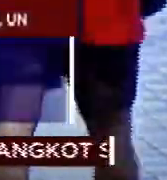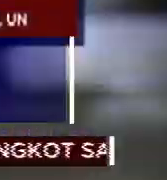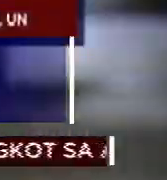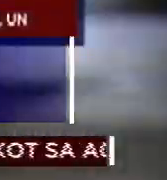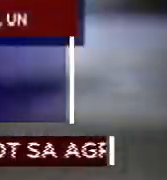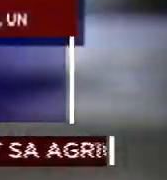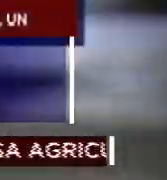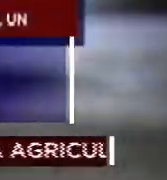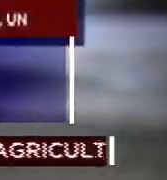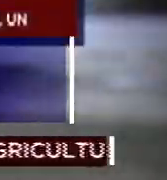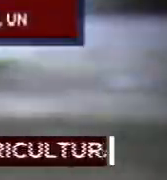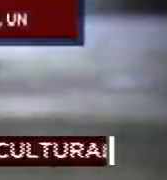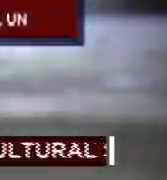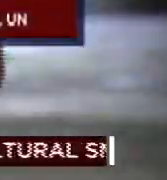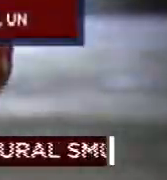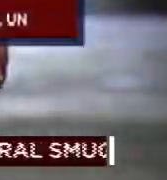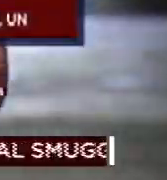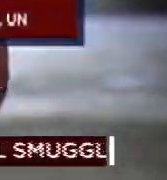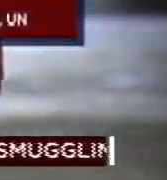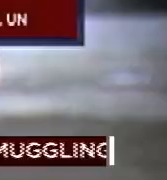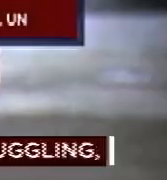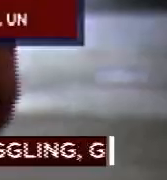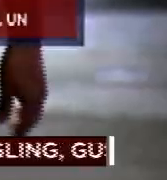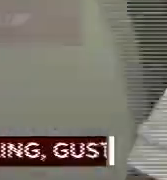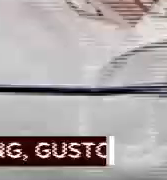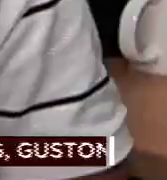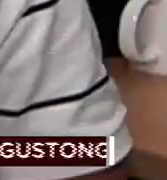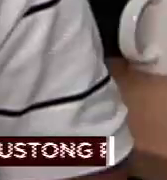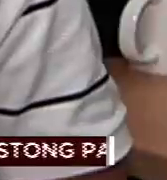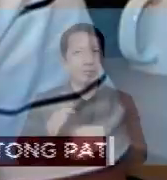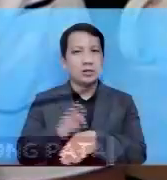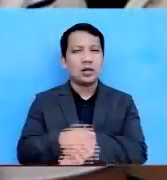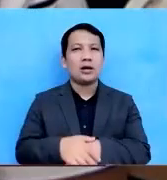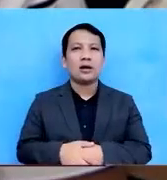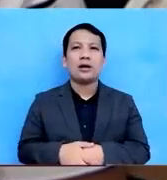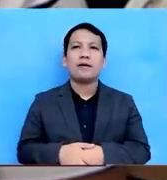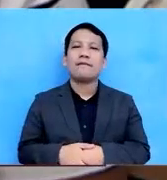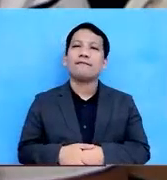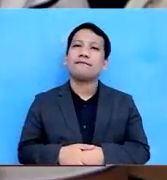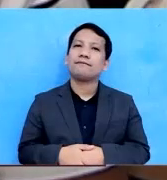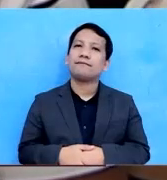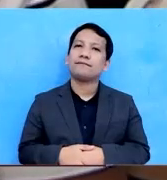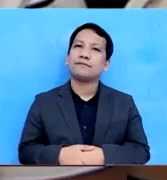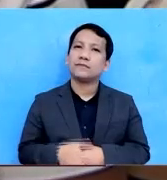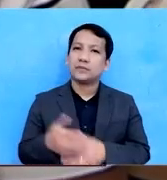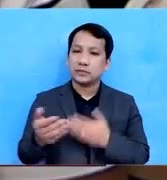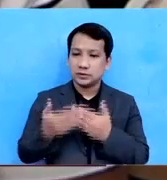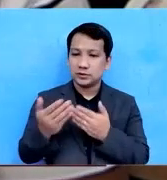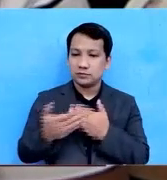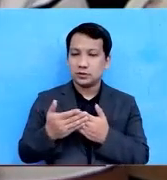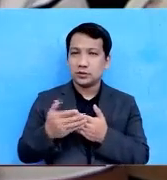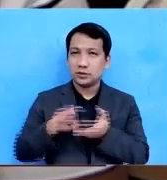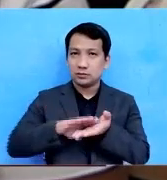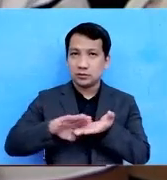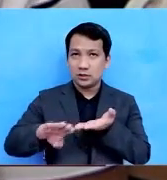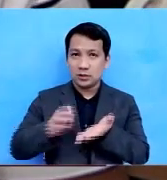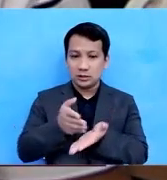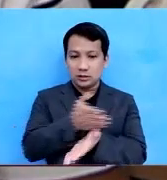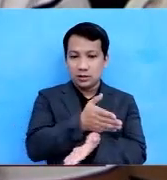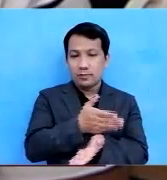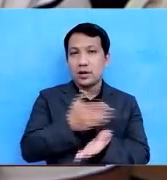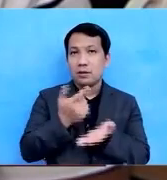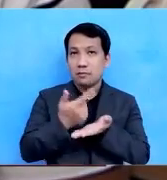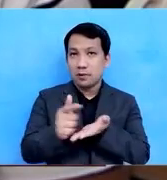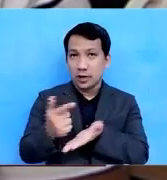paghandaan. Pero pwede raw tayong makatulong sa maliliit na paraan. Yung simple pag-segregate lang natin ang basura natin, that